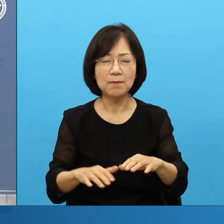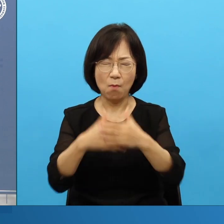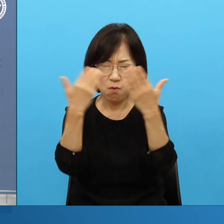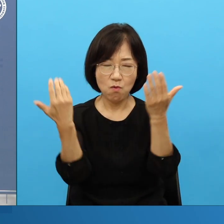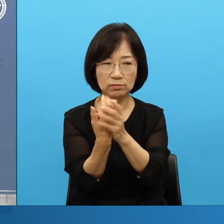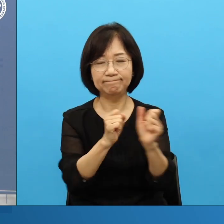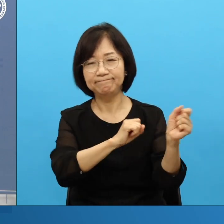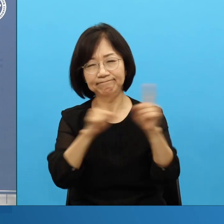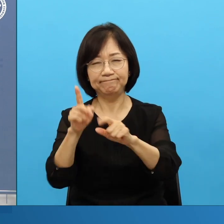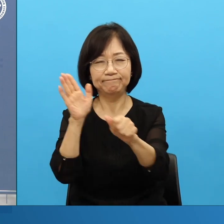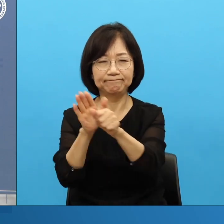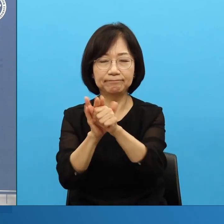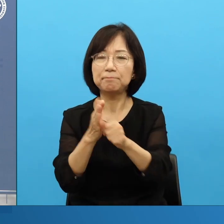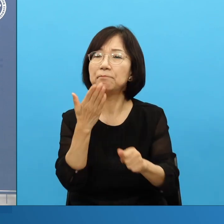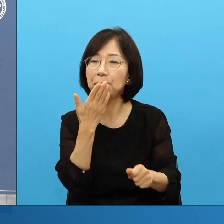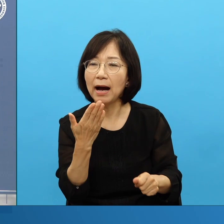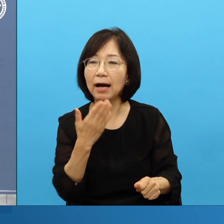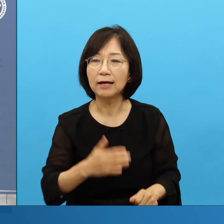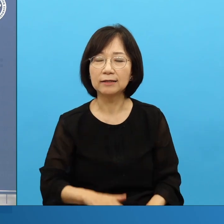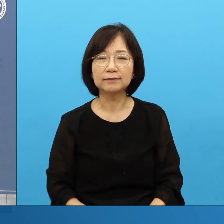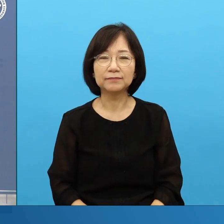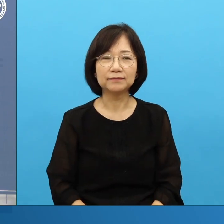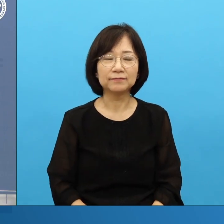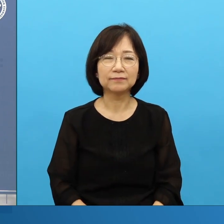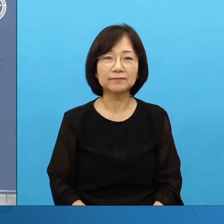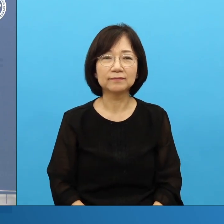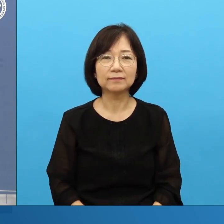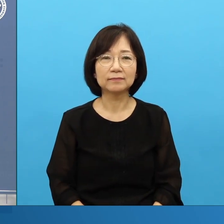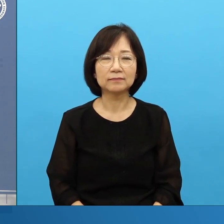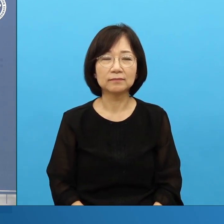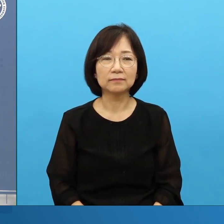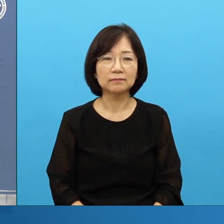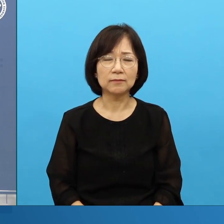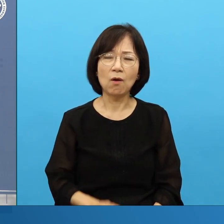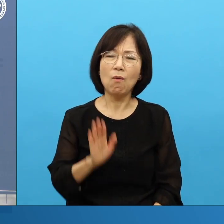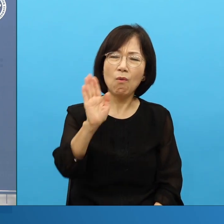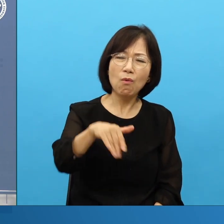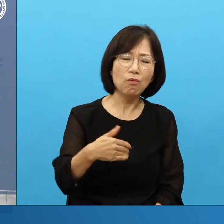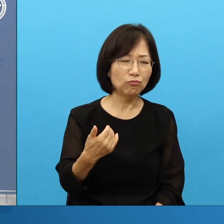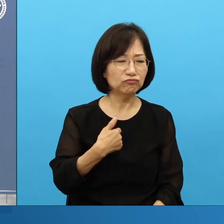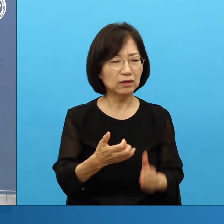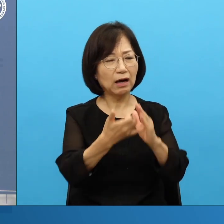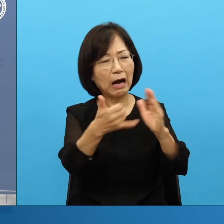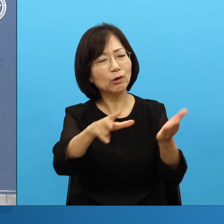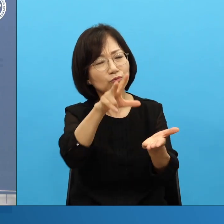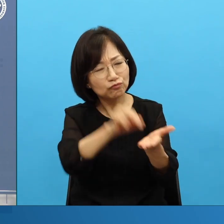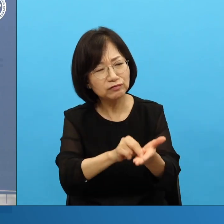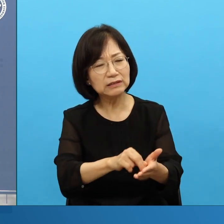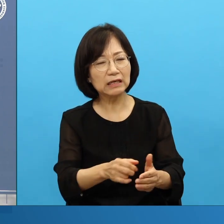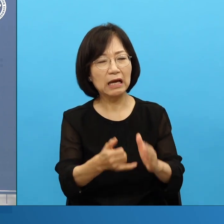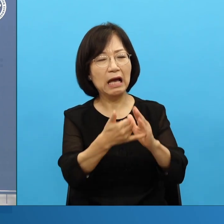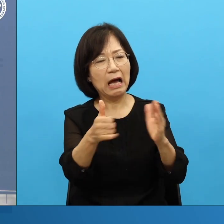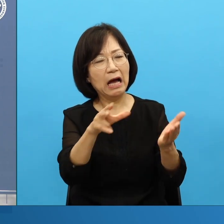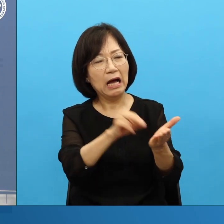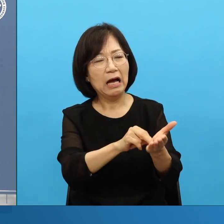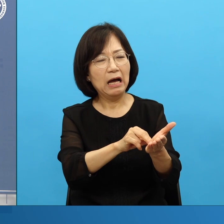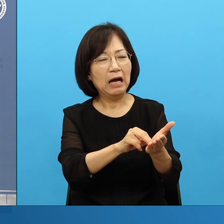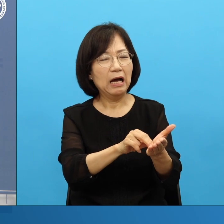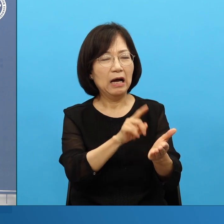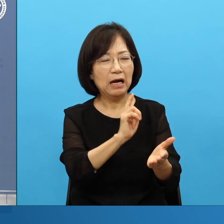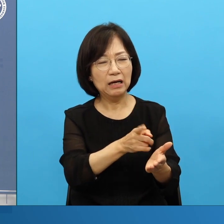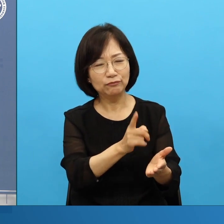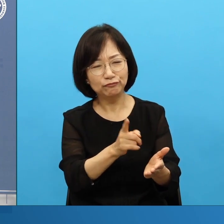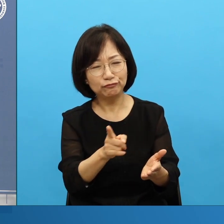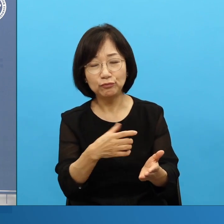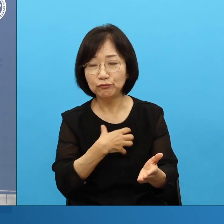change. 그래서 아니 지금 잘못된 우리 가족들 이거 어떡합니까? 하나님이 깨닫게 하셔야 돼요. But pastor,